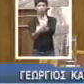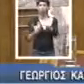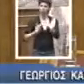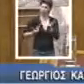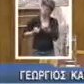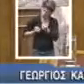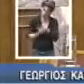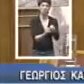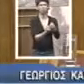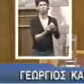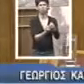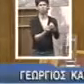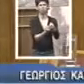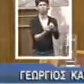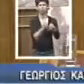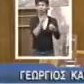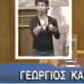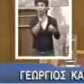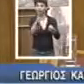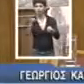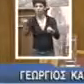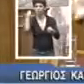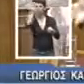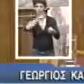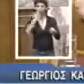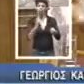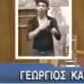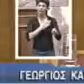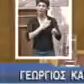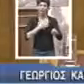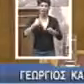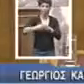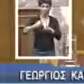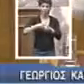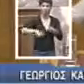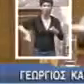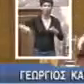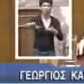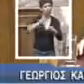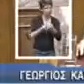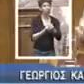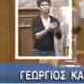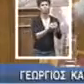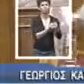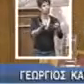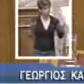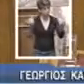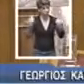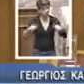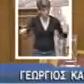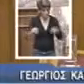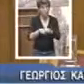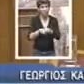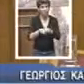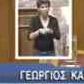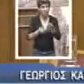εμείς στηρίζουμε εκείνα τα πρόσωπα που έχουν την καρδιά την Ελλάδα. Στηρίζουμε. Ελάτε να πάμε μαζί.